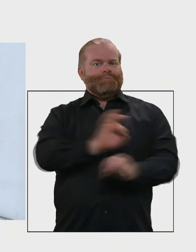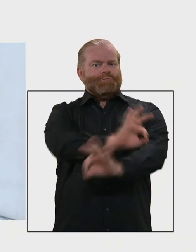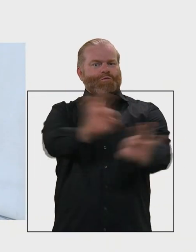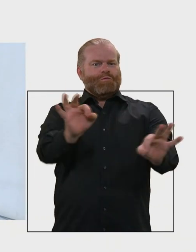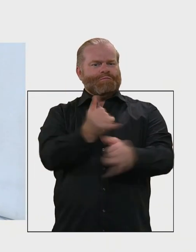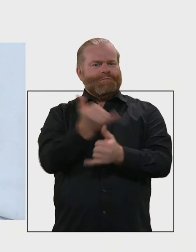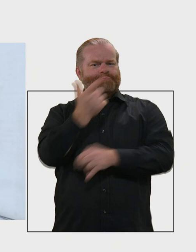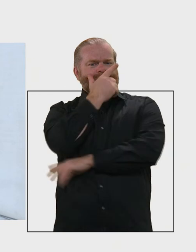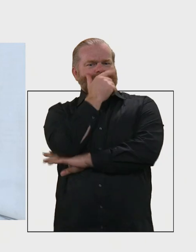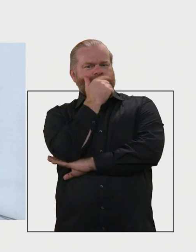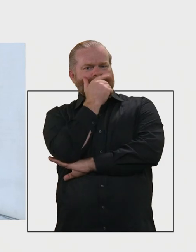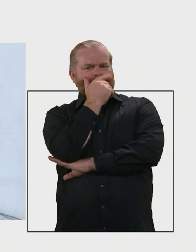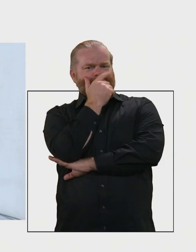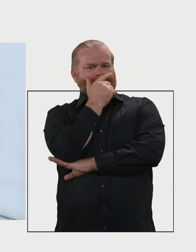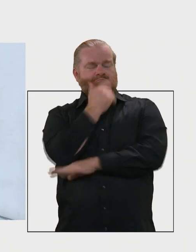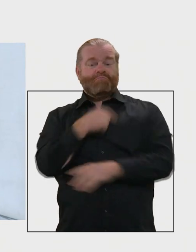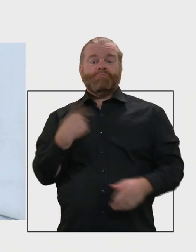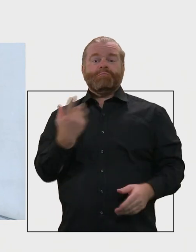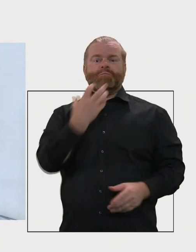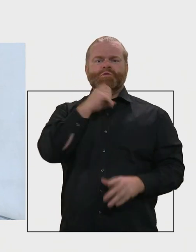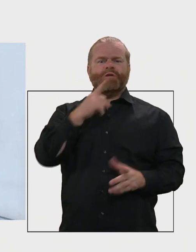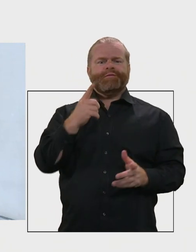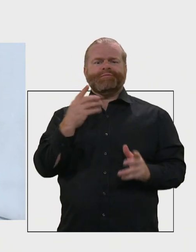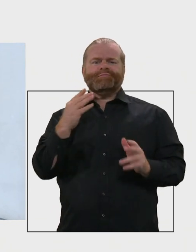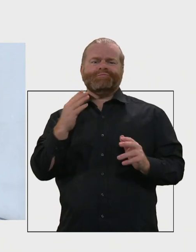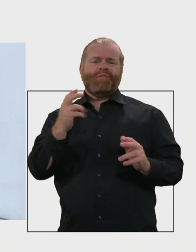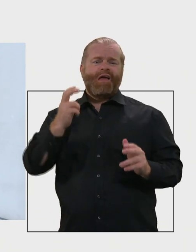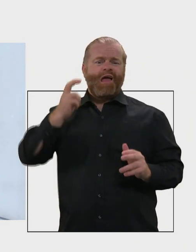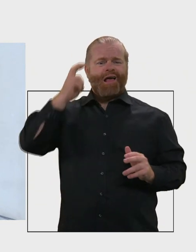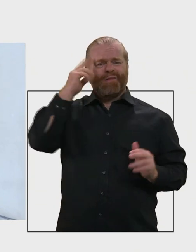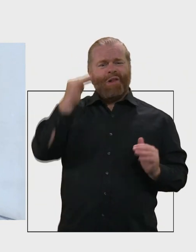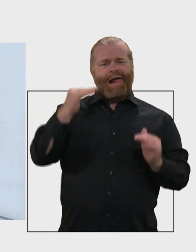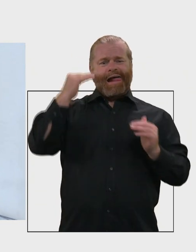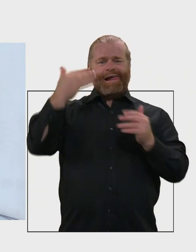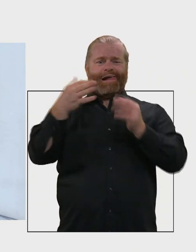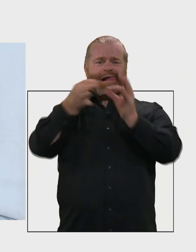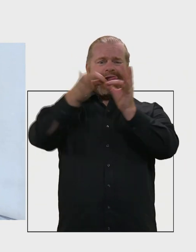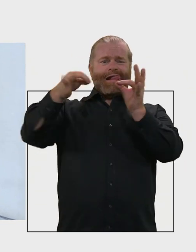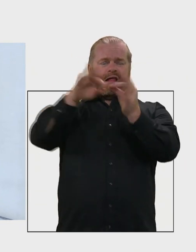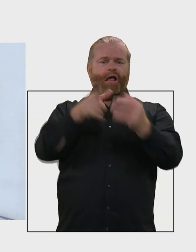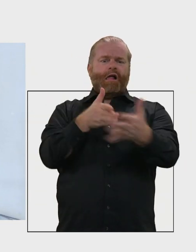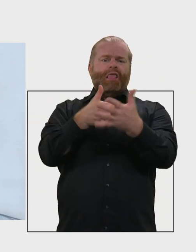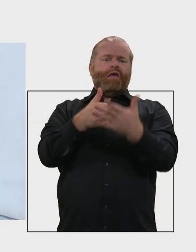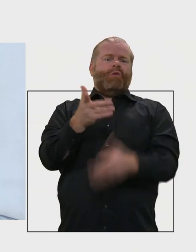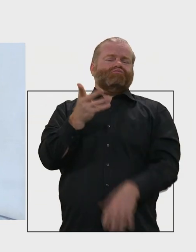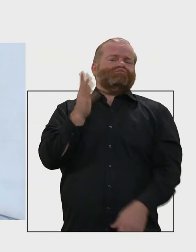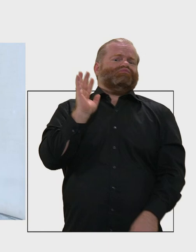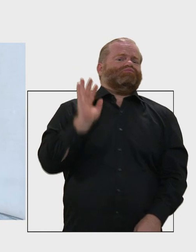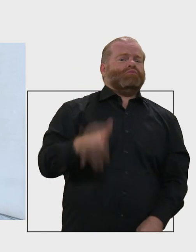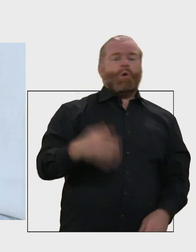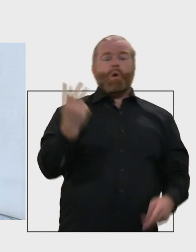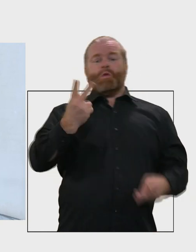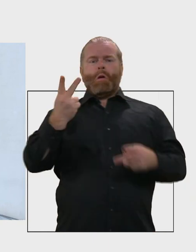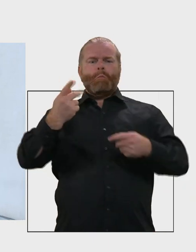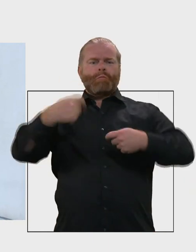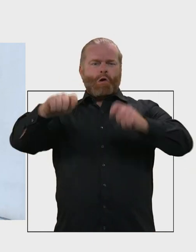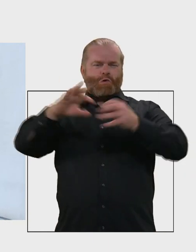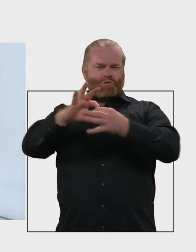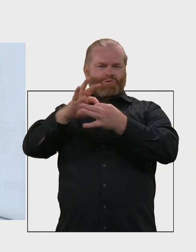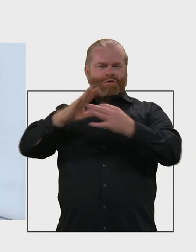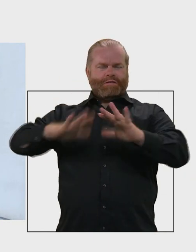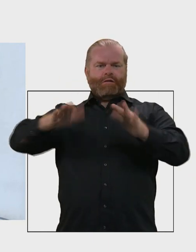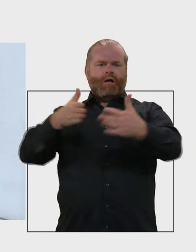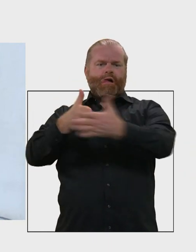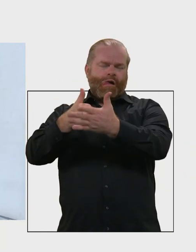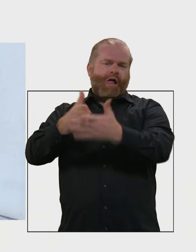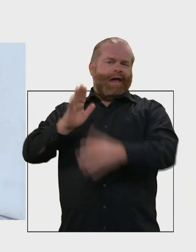wollen niedrigschwellig sein mit den ja zum Teil doch komplizierten und auch nicht immer einfachen Problemen, die wir hier verhandeln in